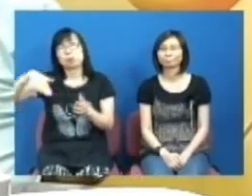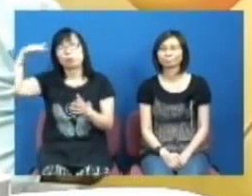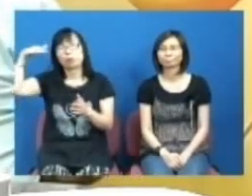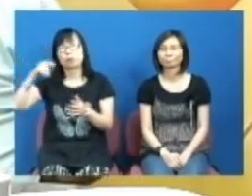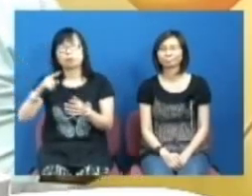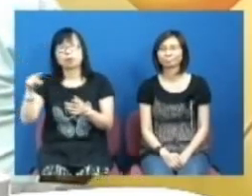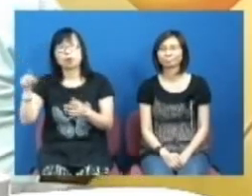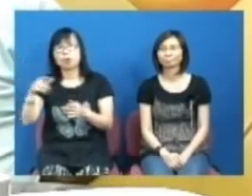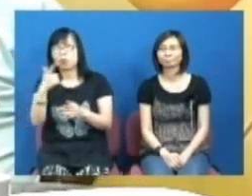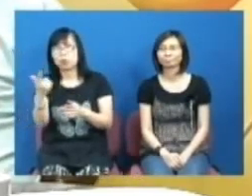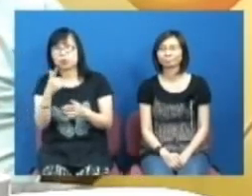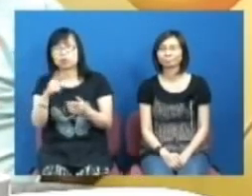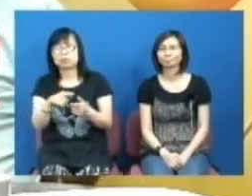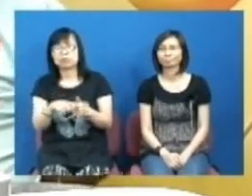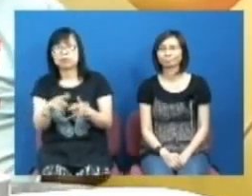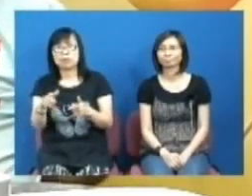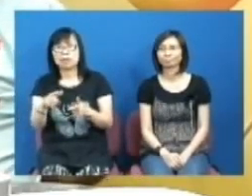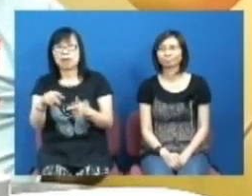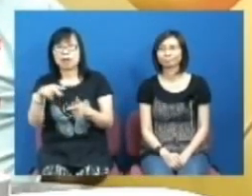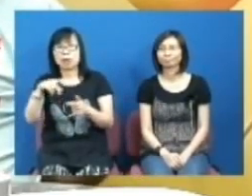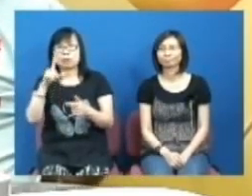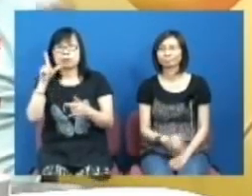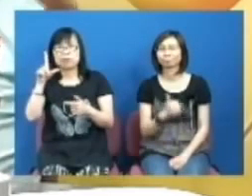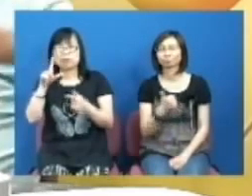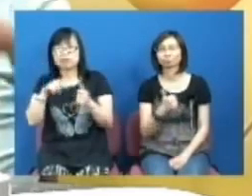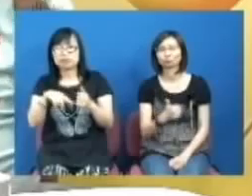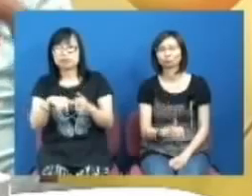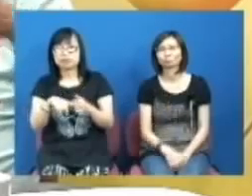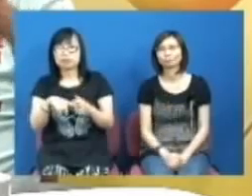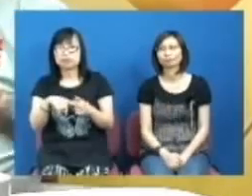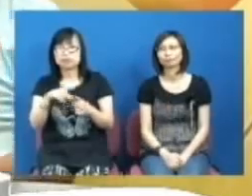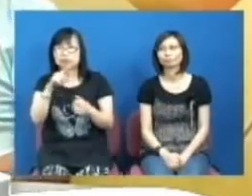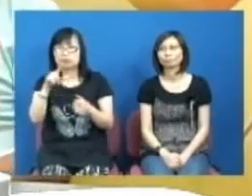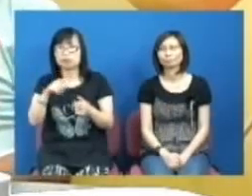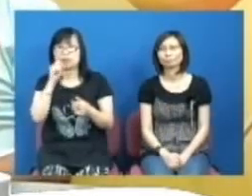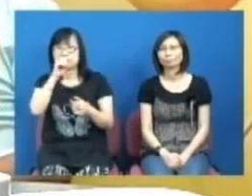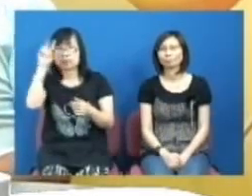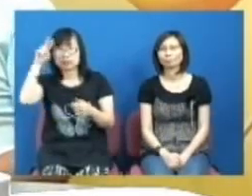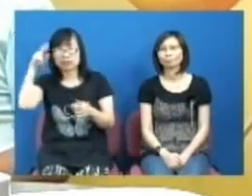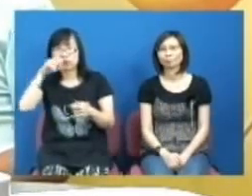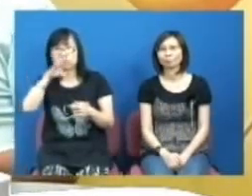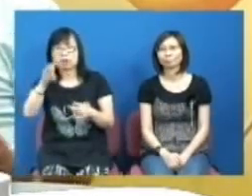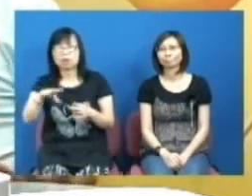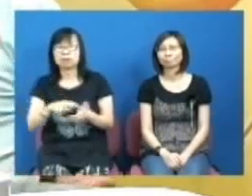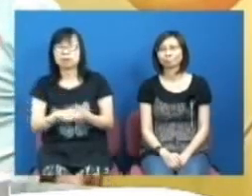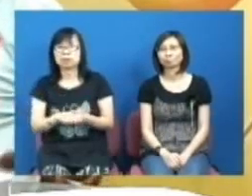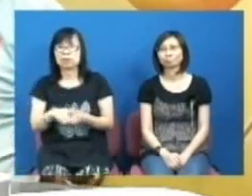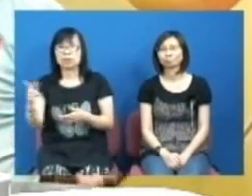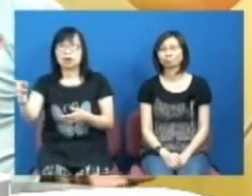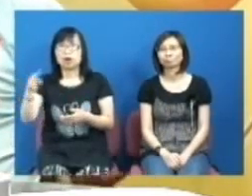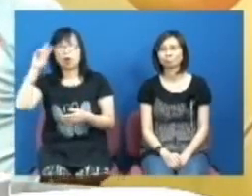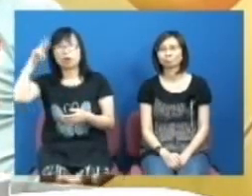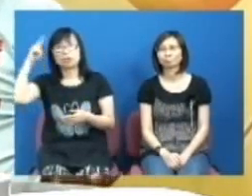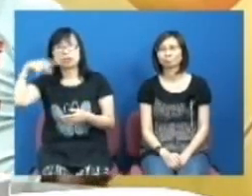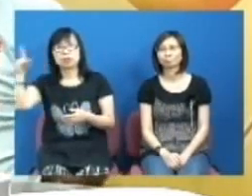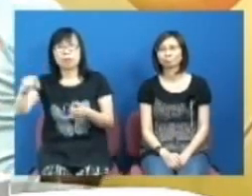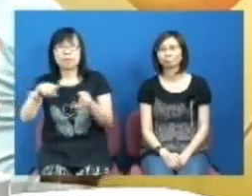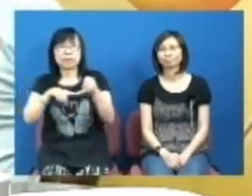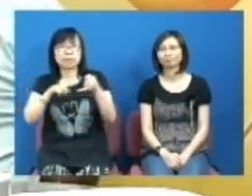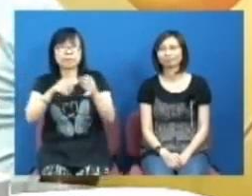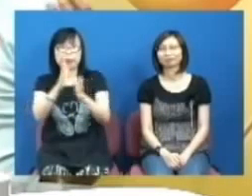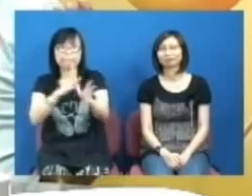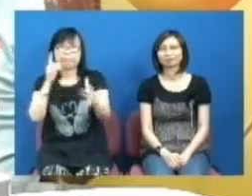咁樣。你翻去李卓人，因為成日都講啊，有時即係個波幅好大啦，係咪啊？咁我就成日排第尾添，因為